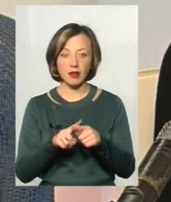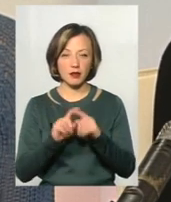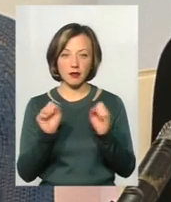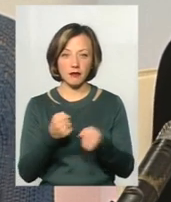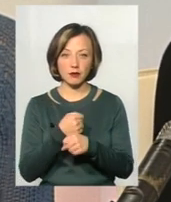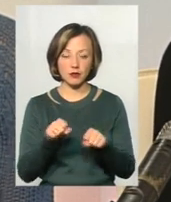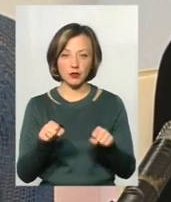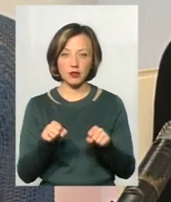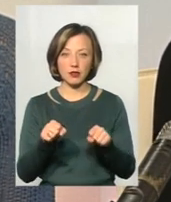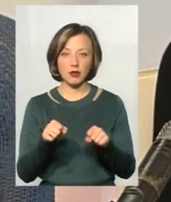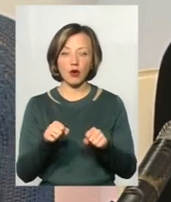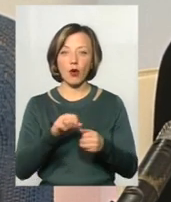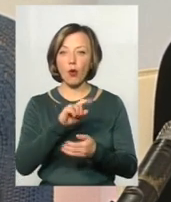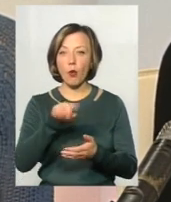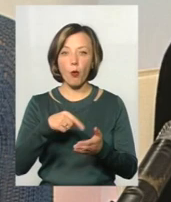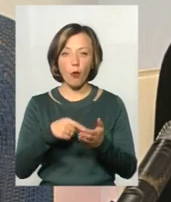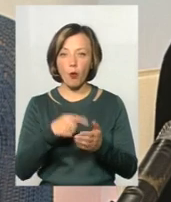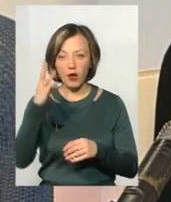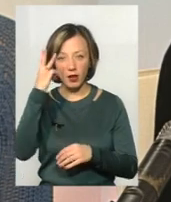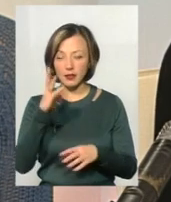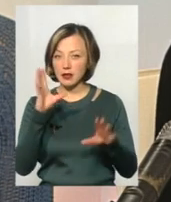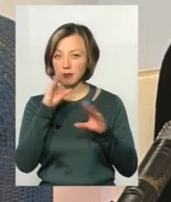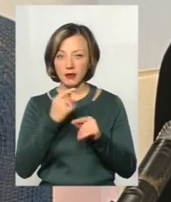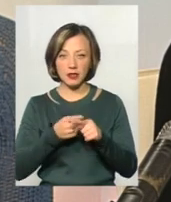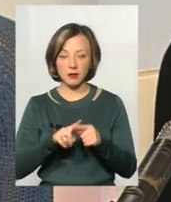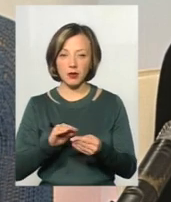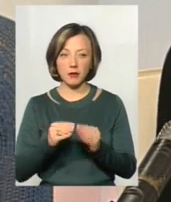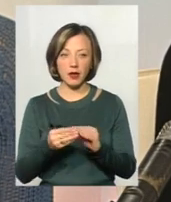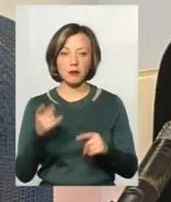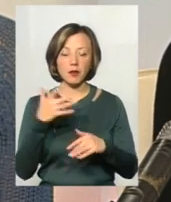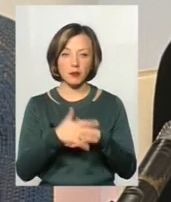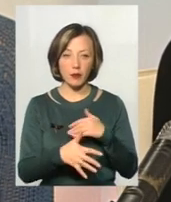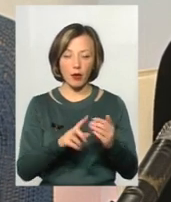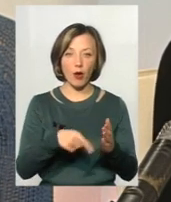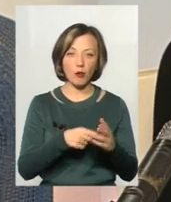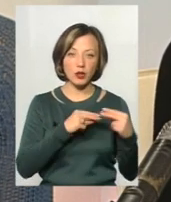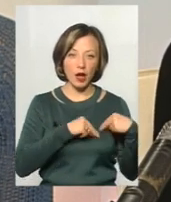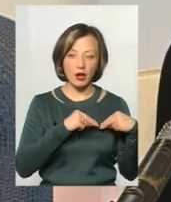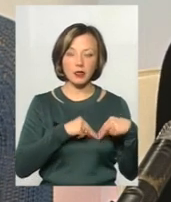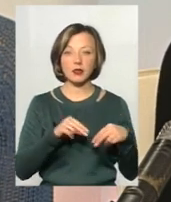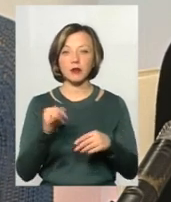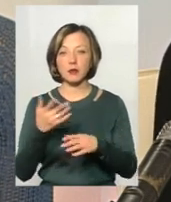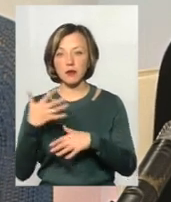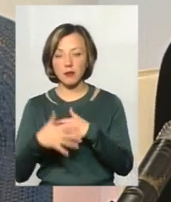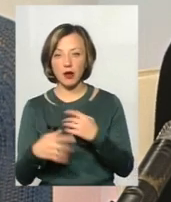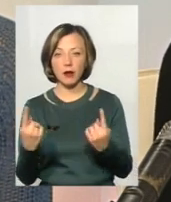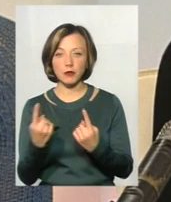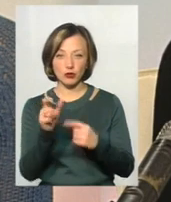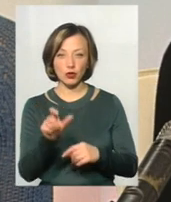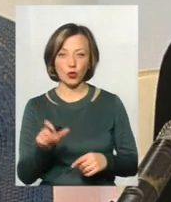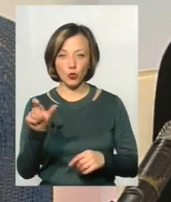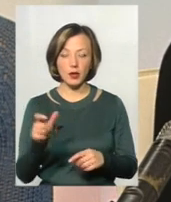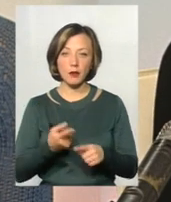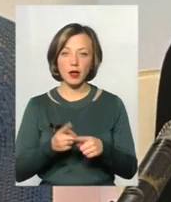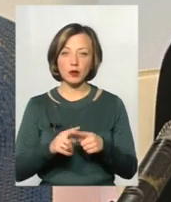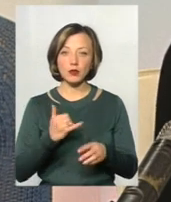нереально. Вот, то есть город не справляется с этой проблемой, это понимают и коммунальники, это понимают обычные люди.